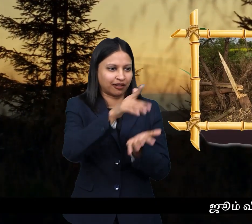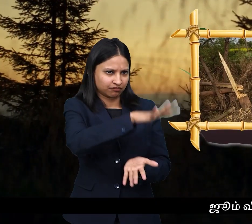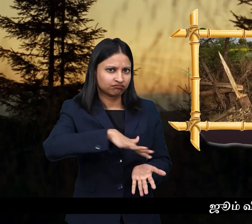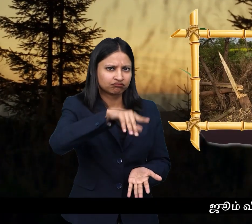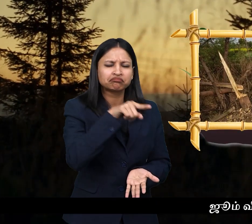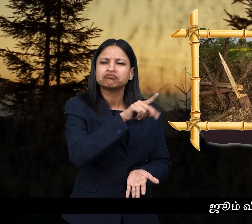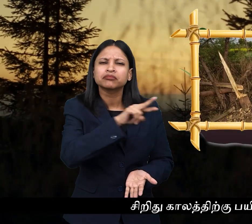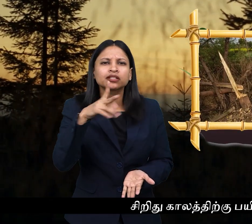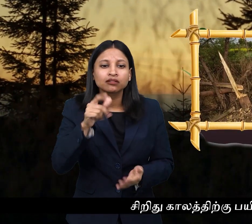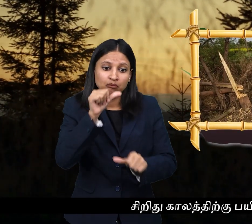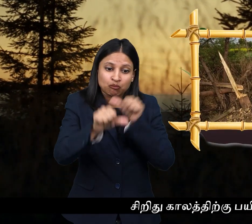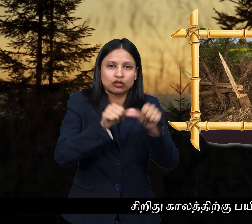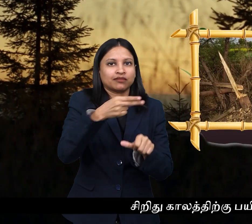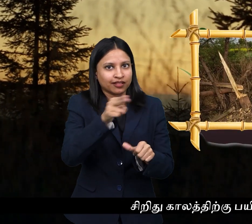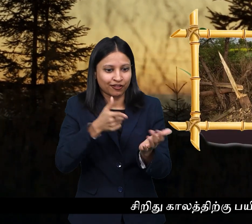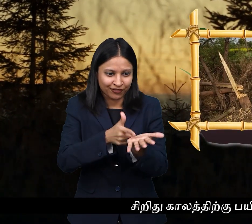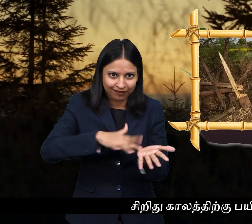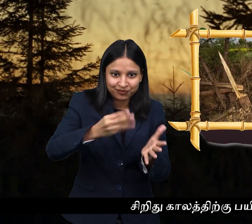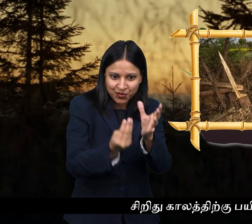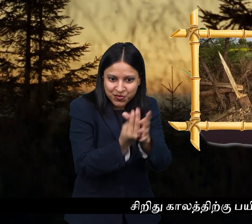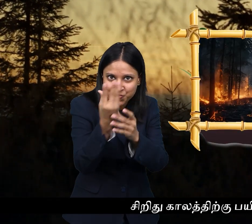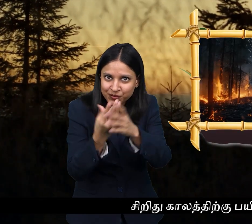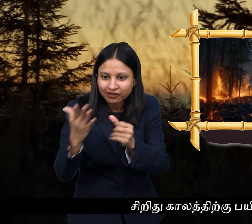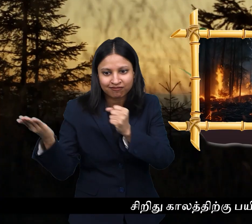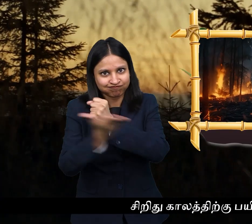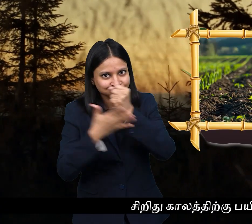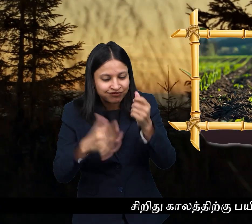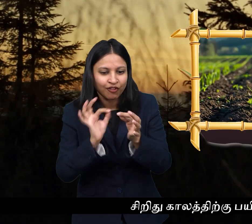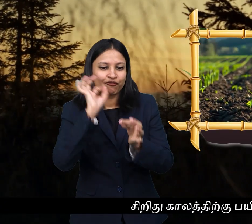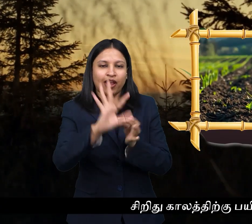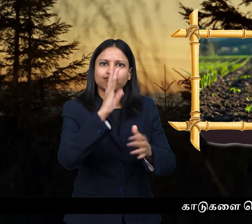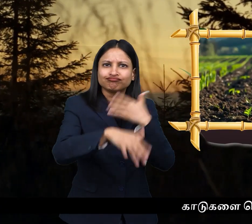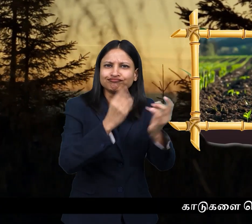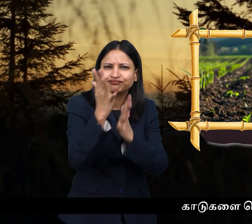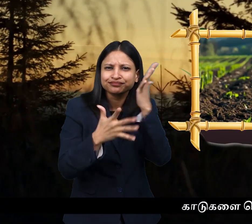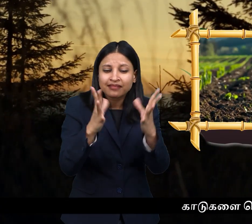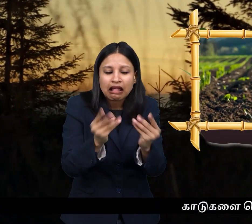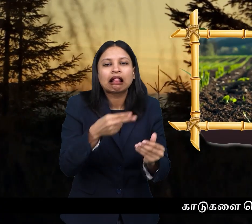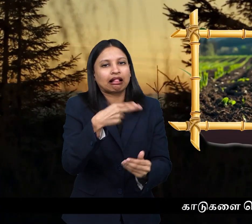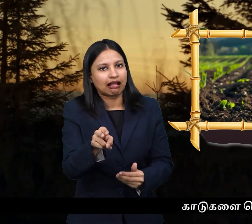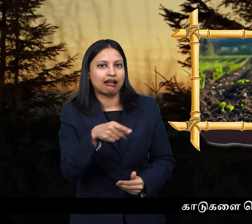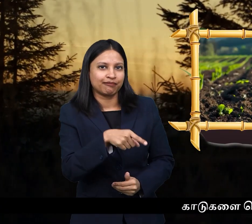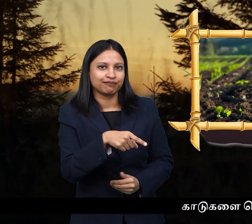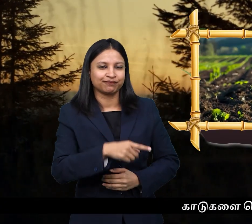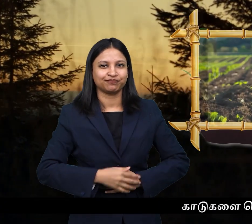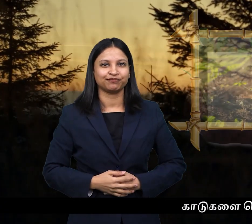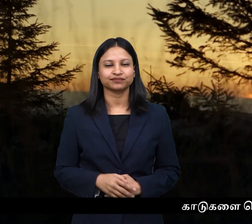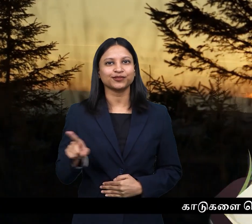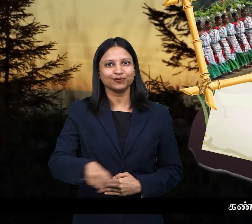ஜூம் விவசாயம், சிறிது காலத்திற்கு பயிர்களை வளர்ப்பதற்காக காடுகளை வெட்டி